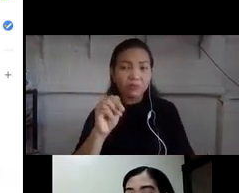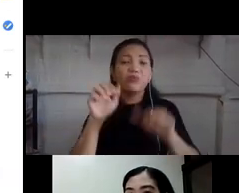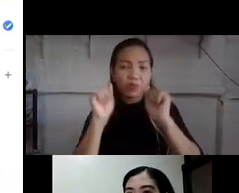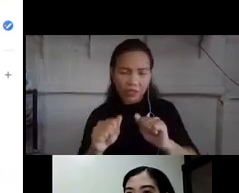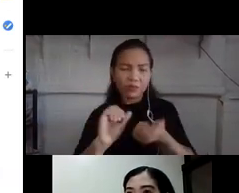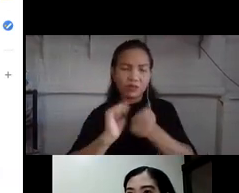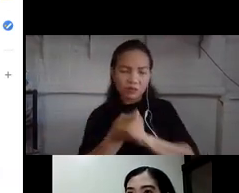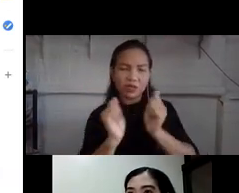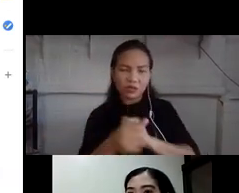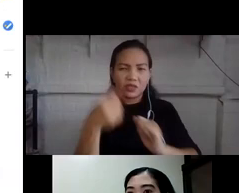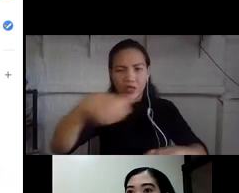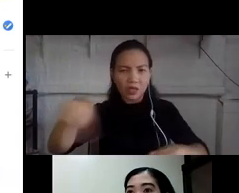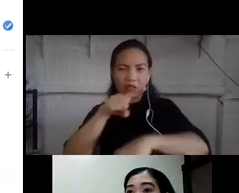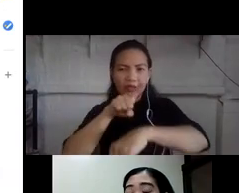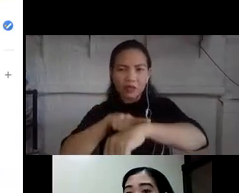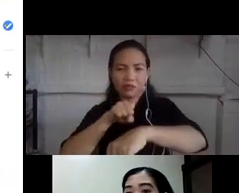baguhin anytime na